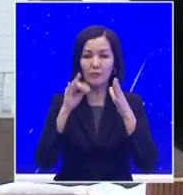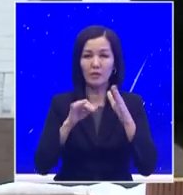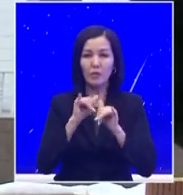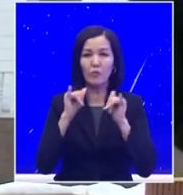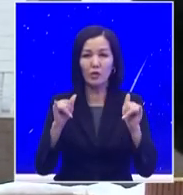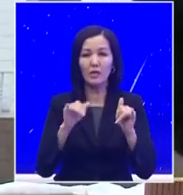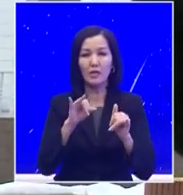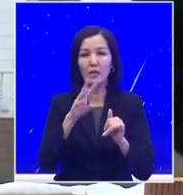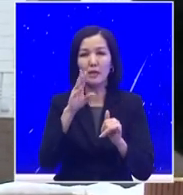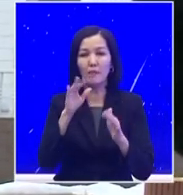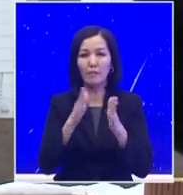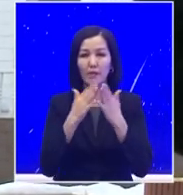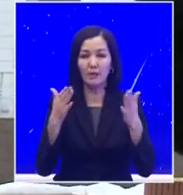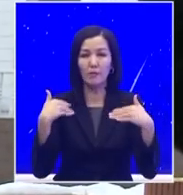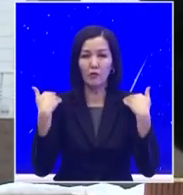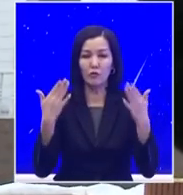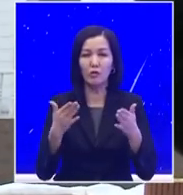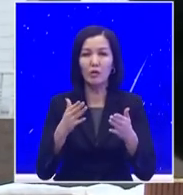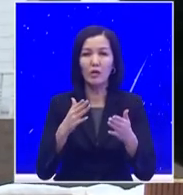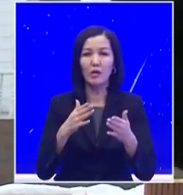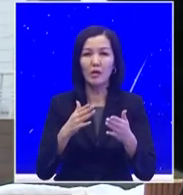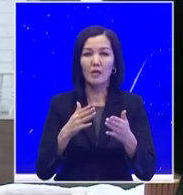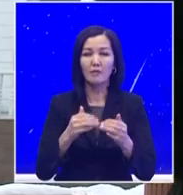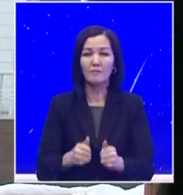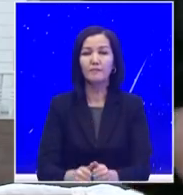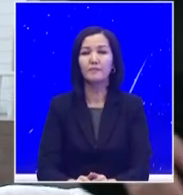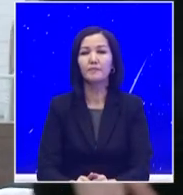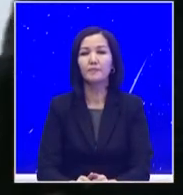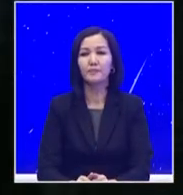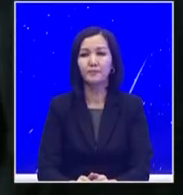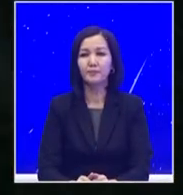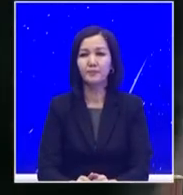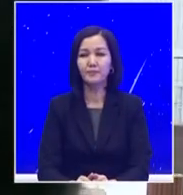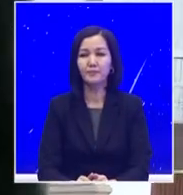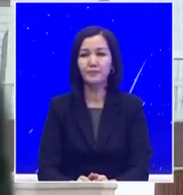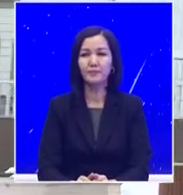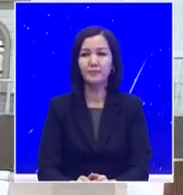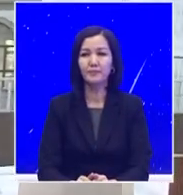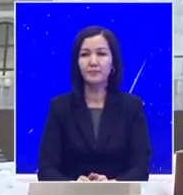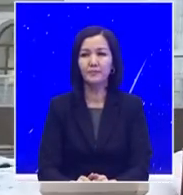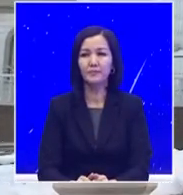атты басылымдар жарық көрді. ҚМДБ зекет қоры құрылды.